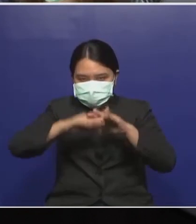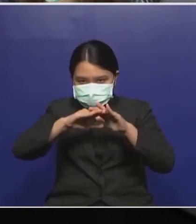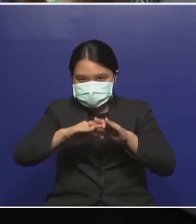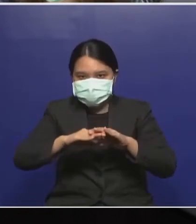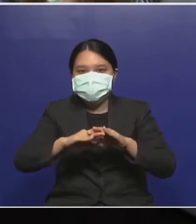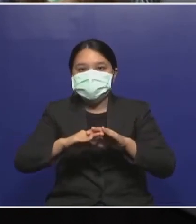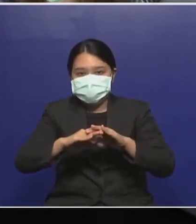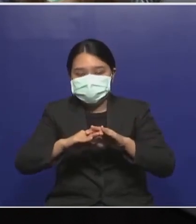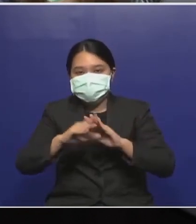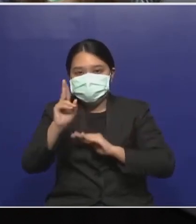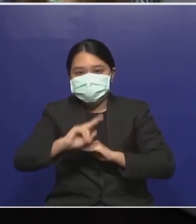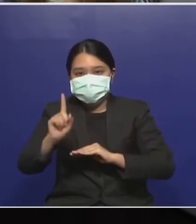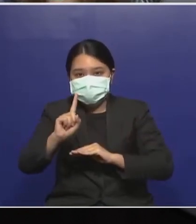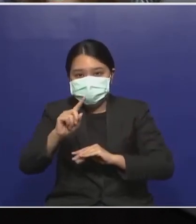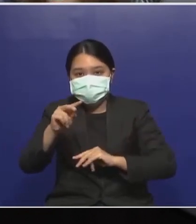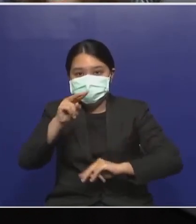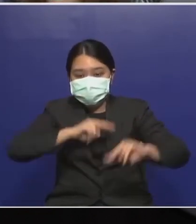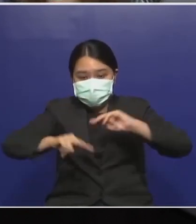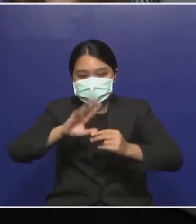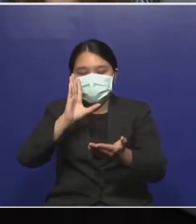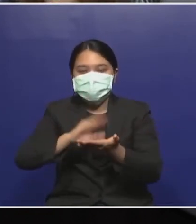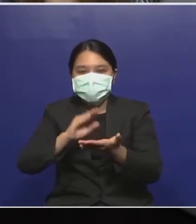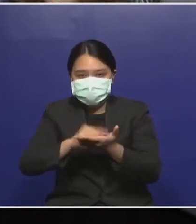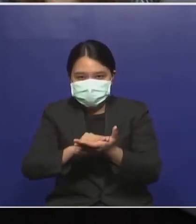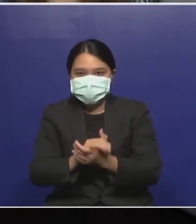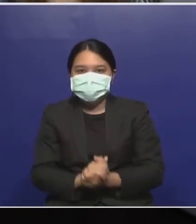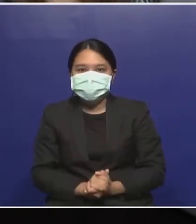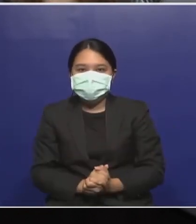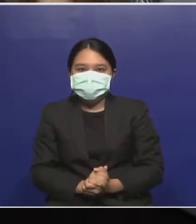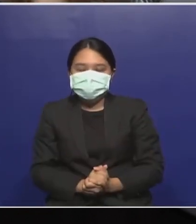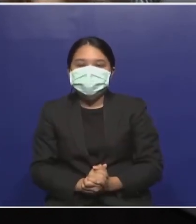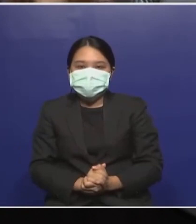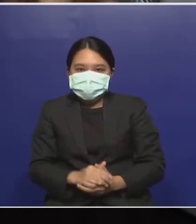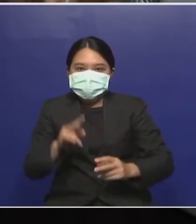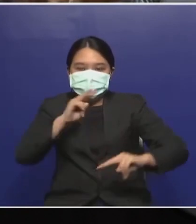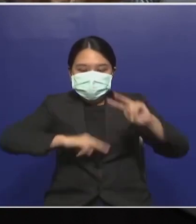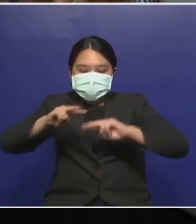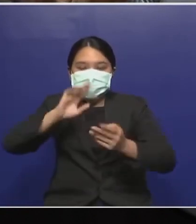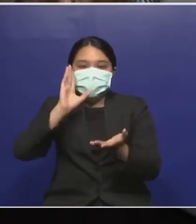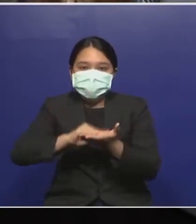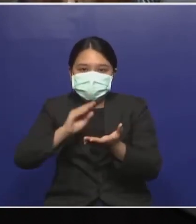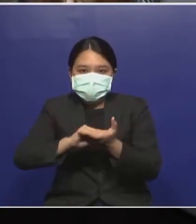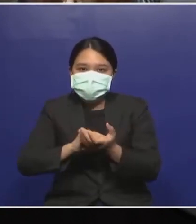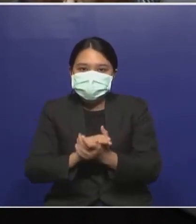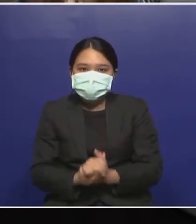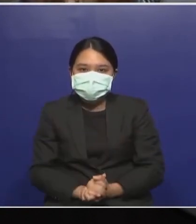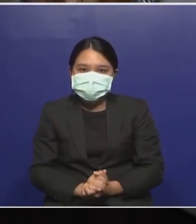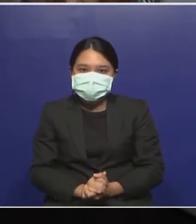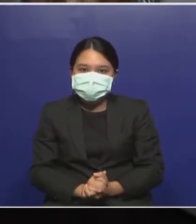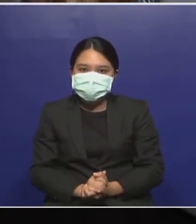ไปกับการเตรียมหาข้อมูลผมเนนย้ำนะครับ เตรียมหาขอมูลสำหรบ